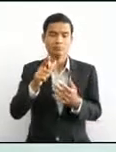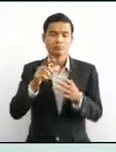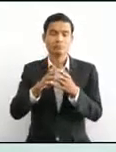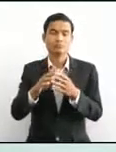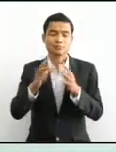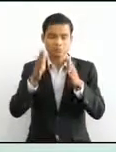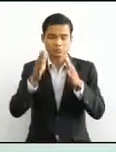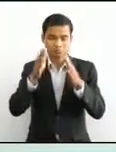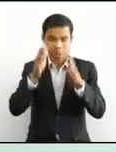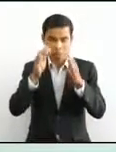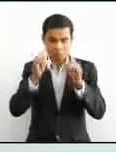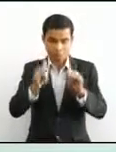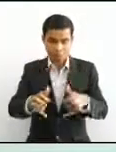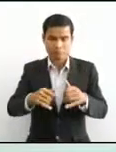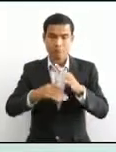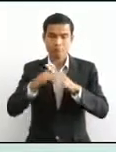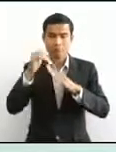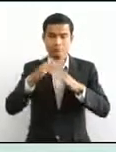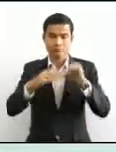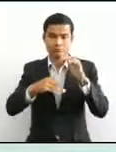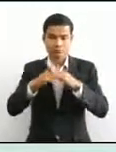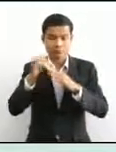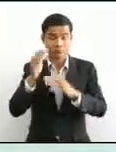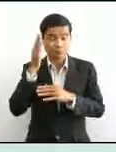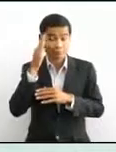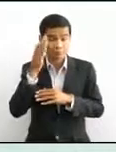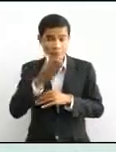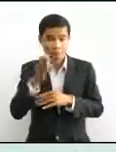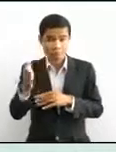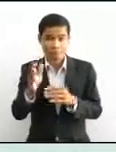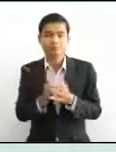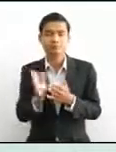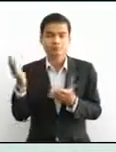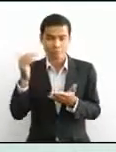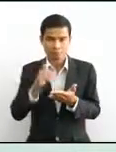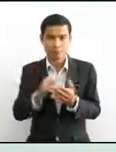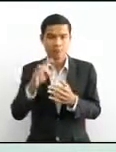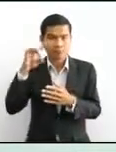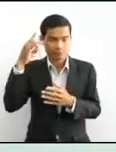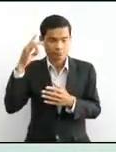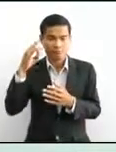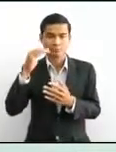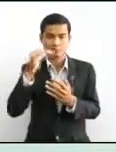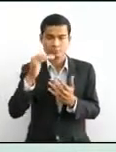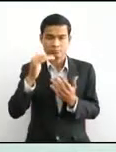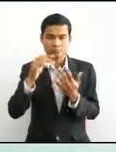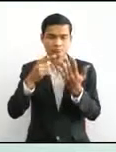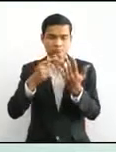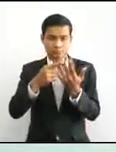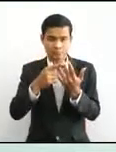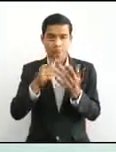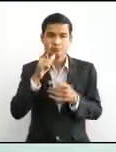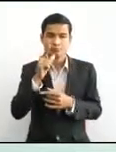mà có xâm lòng. Tụi bạn đi con. Sẽ đọc đồng tiết. Bố